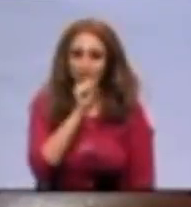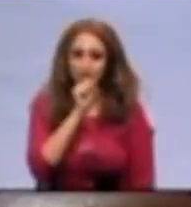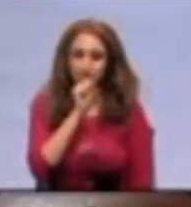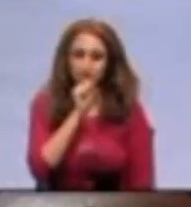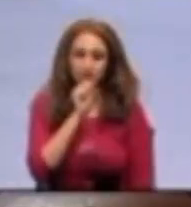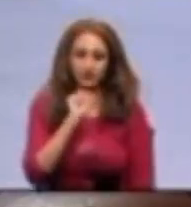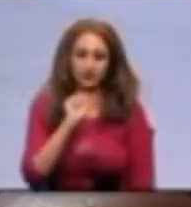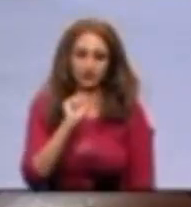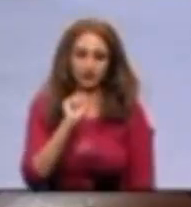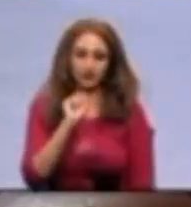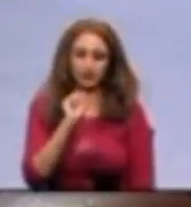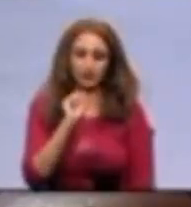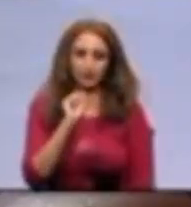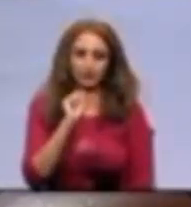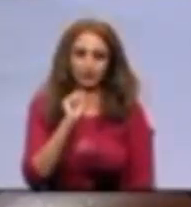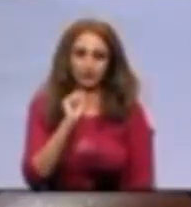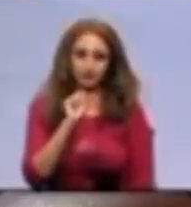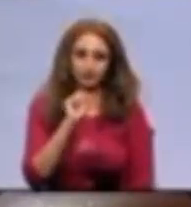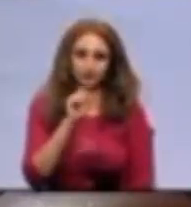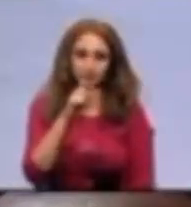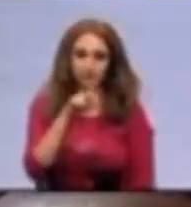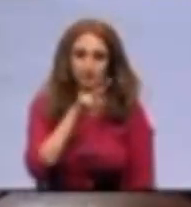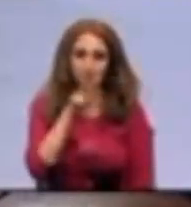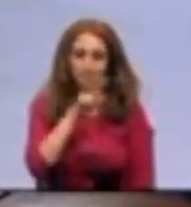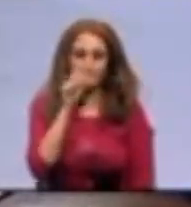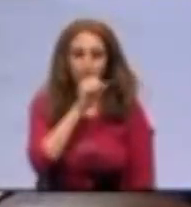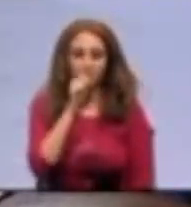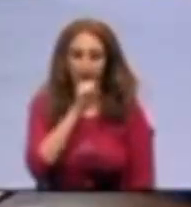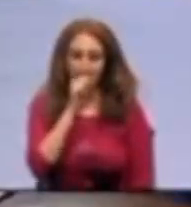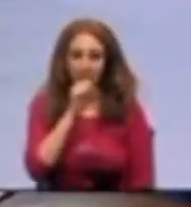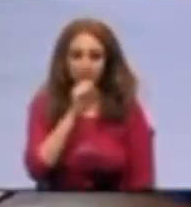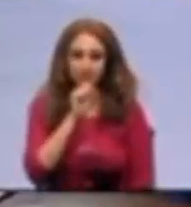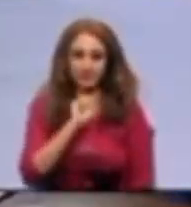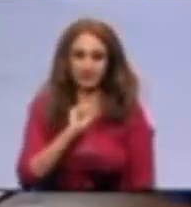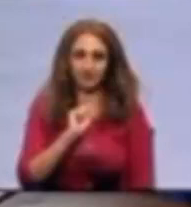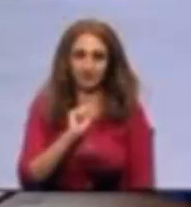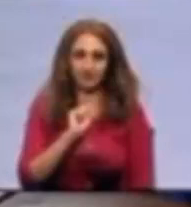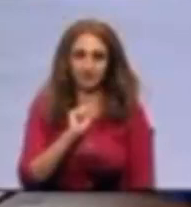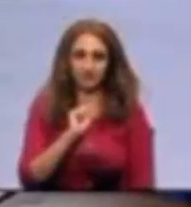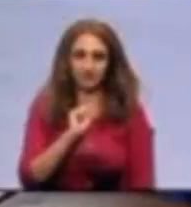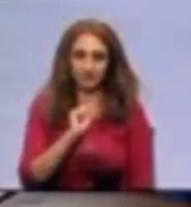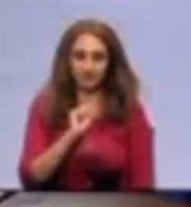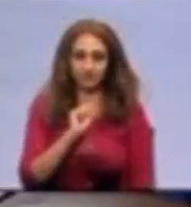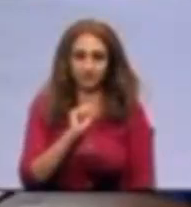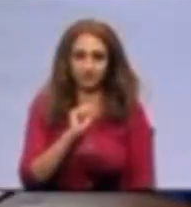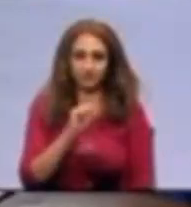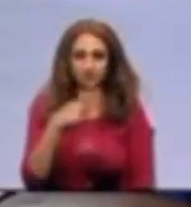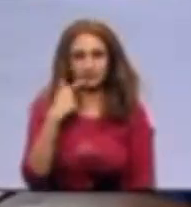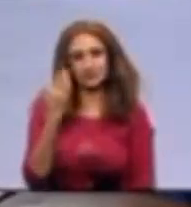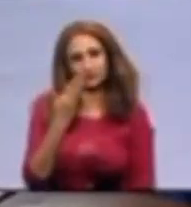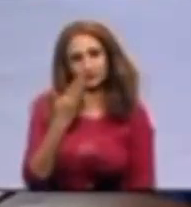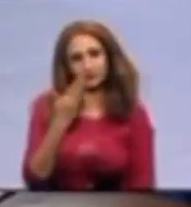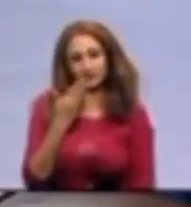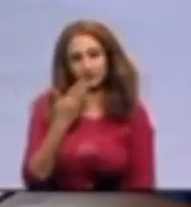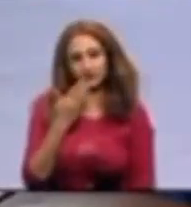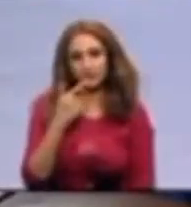إنه هيك عم نمزح. بقلب قد ما شفتها مريحة بالقعدة طلعت معي هيك، قلت لها شو رأيك نعمل ديو؟ صفنت هيك،